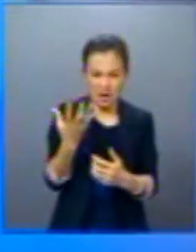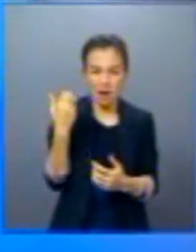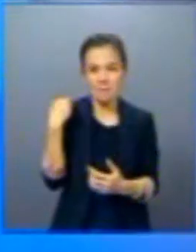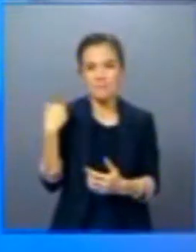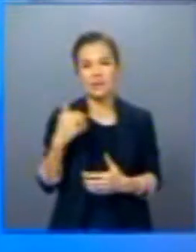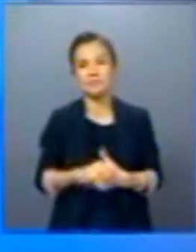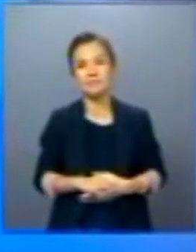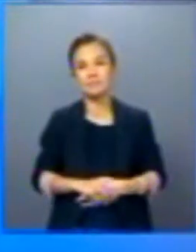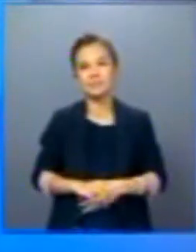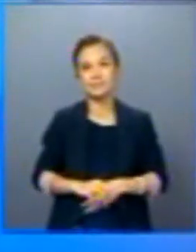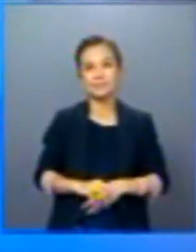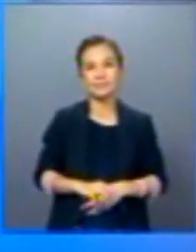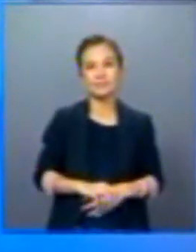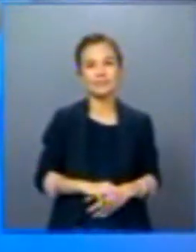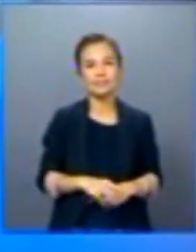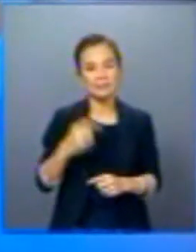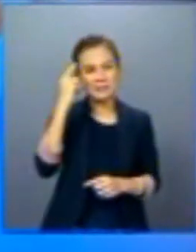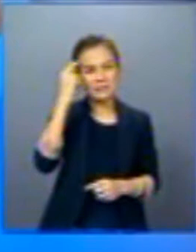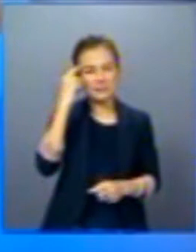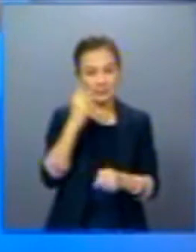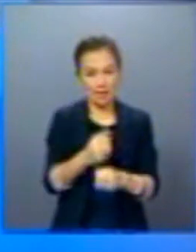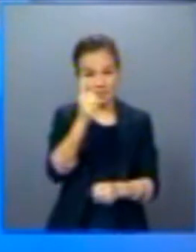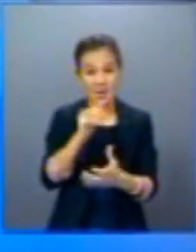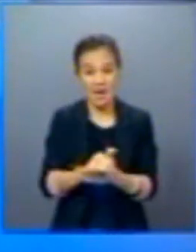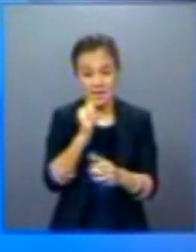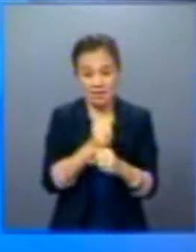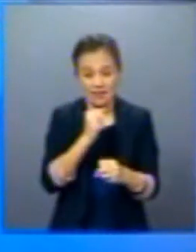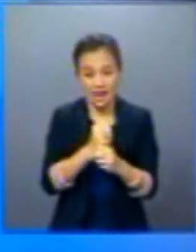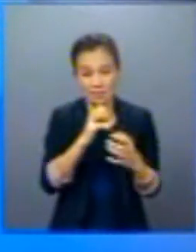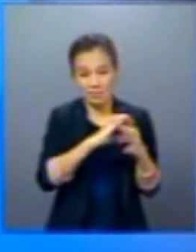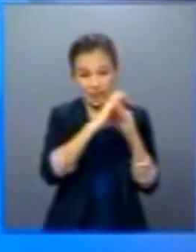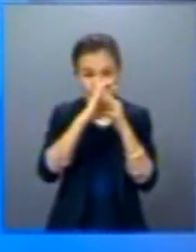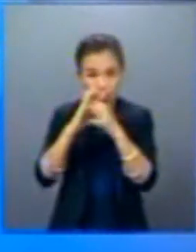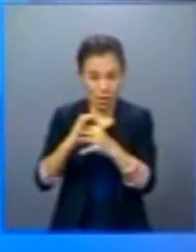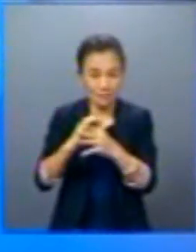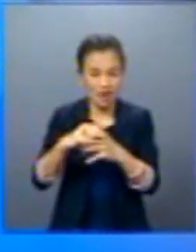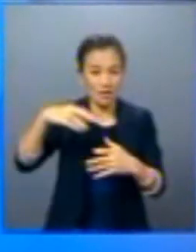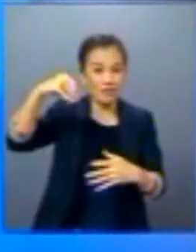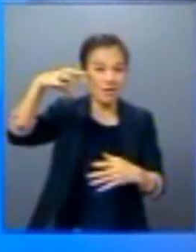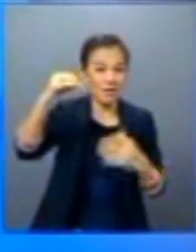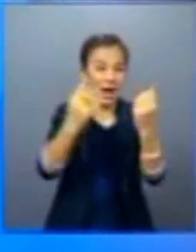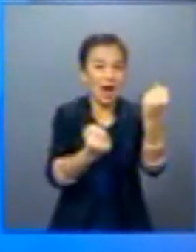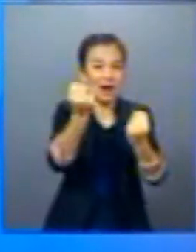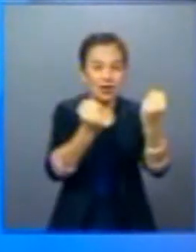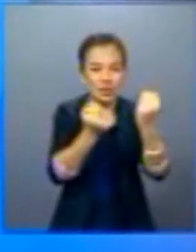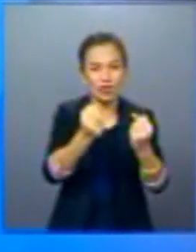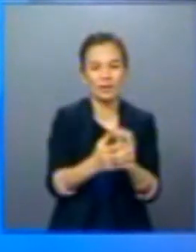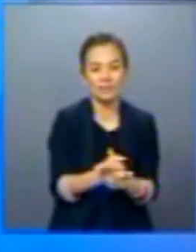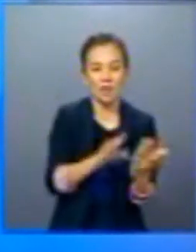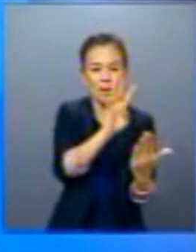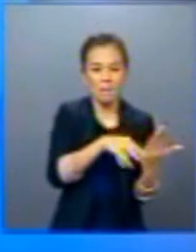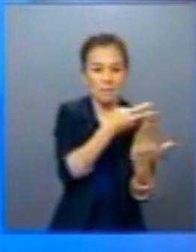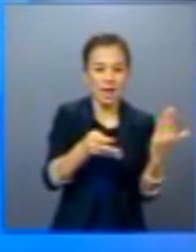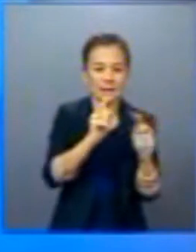ผู้ชมคะคงไม่ใช่สิ่งที่ไกลเกินไปแล้วนะคะสำหรับรถยนต์ไฟฟ้าในไทยเมื่อวานนี้ครม.ค่ะเห็นชอบ6มาตรการสนับสนุนการล